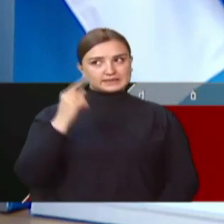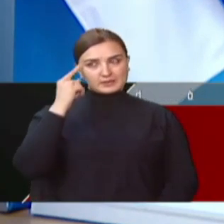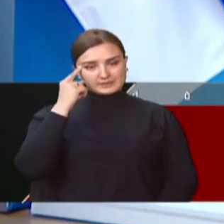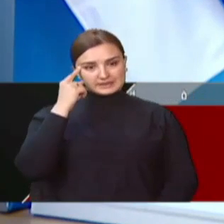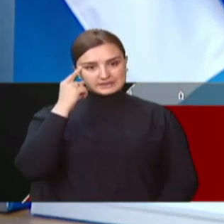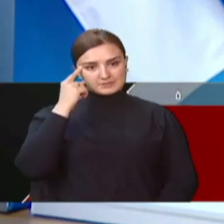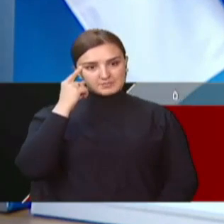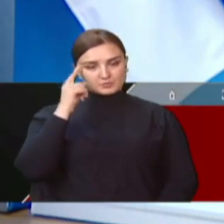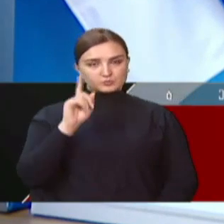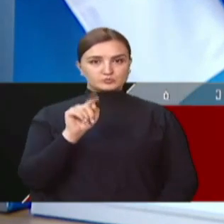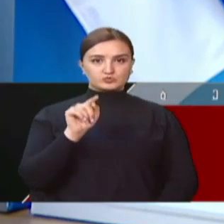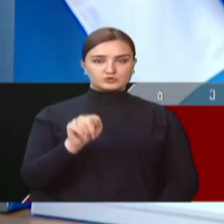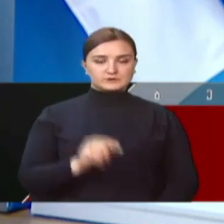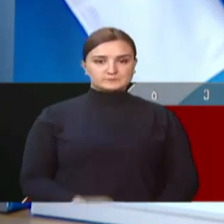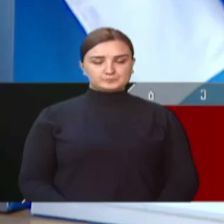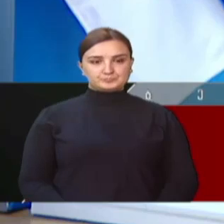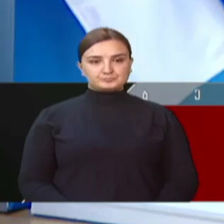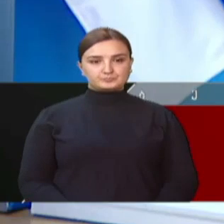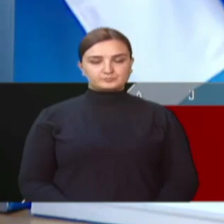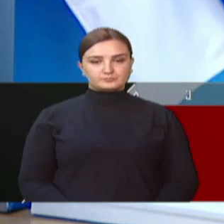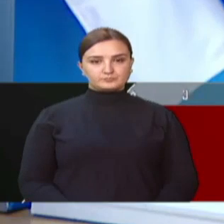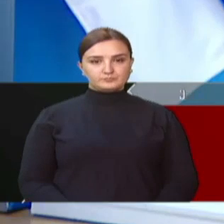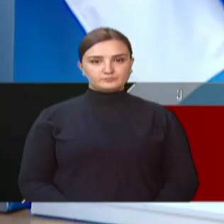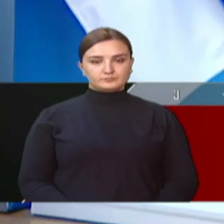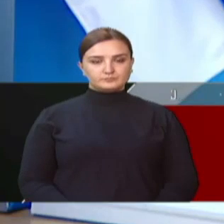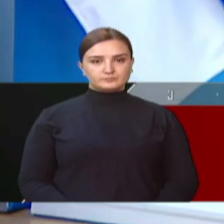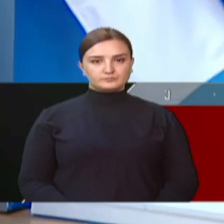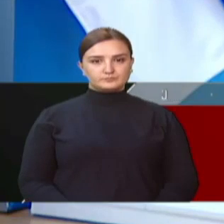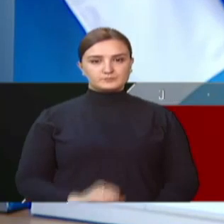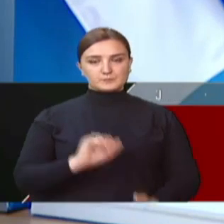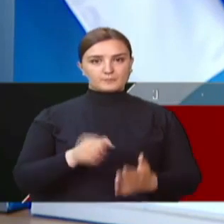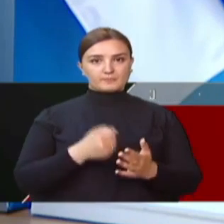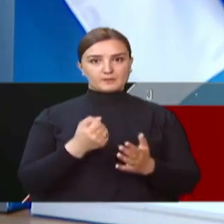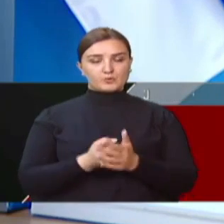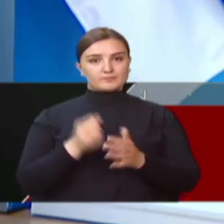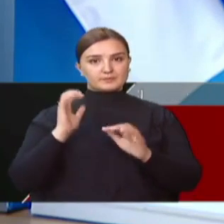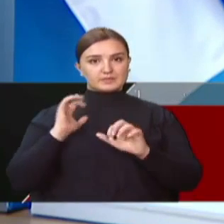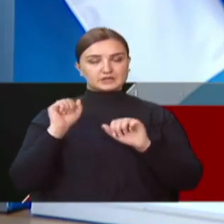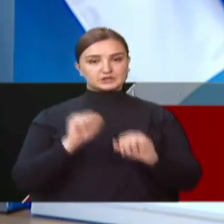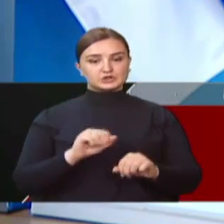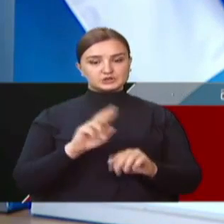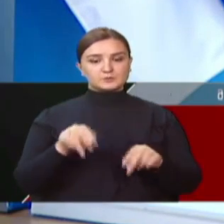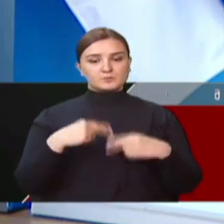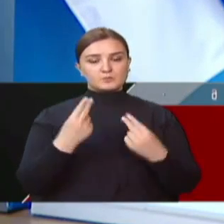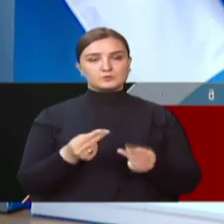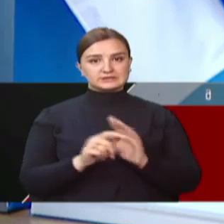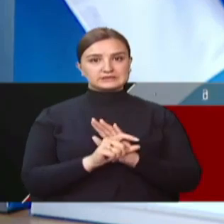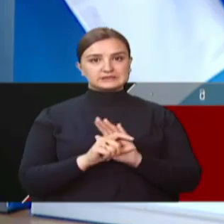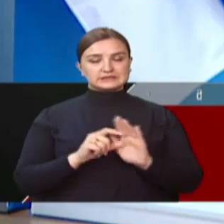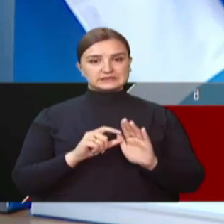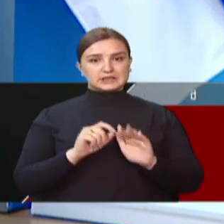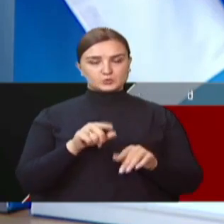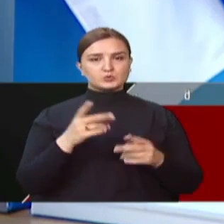დაფიქრდება, ფიქრობს, რომ შენ ბოლომდე მხარდაჭერა გამოგიხატოს და მოქცეს ის სტატუსი, რომელსაც